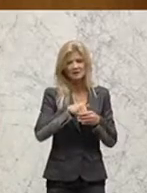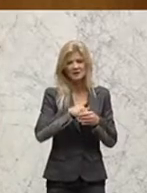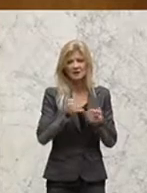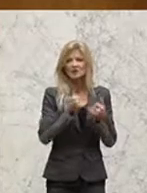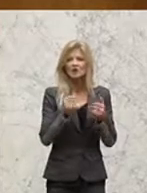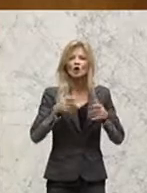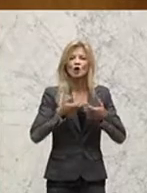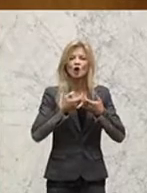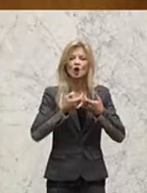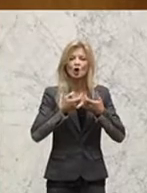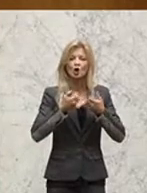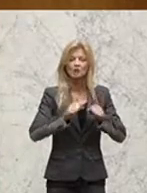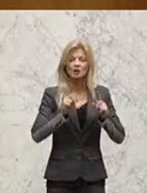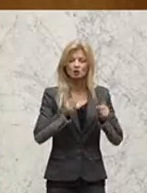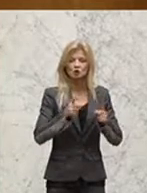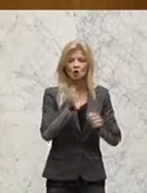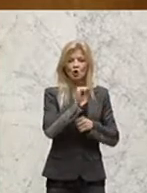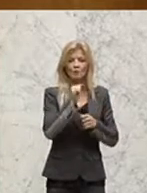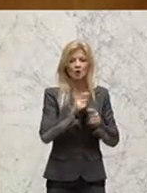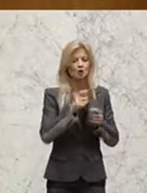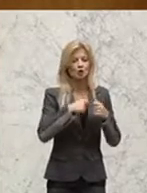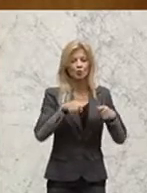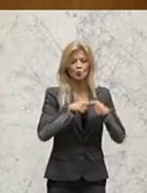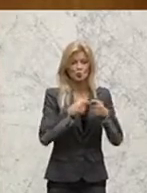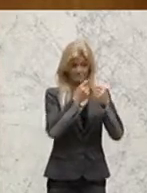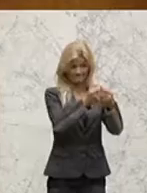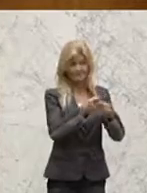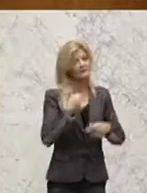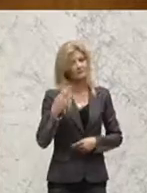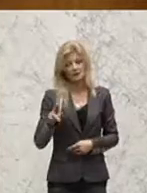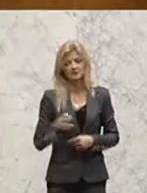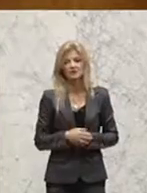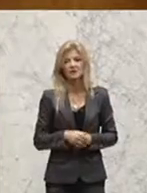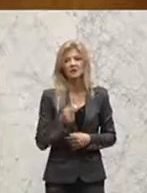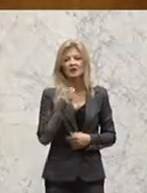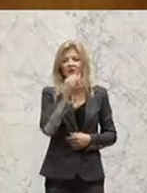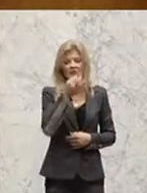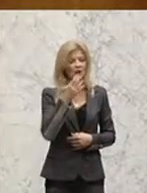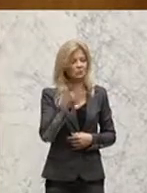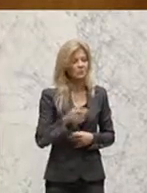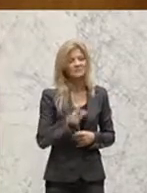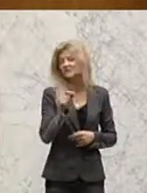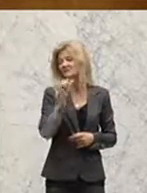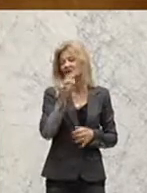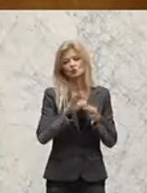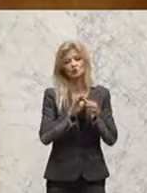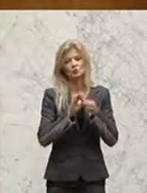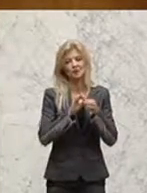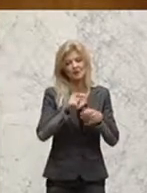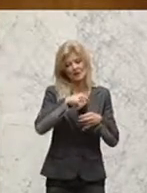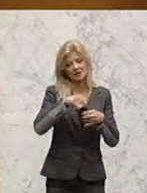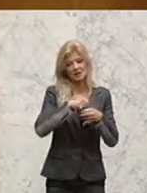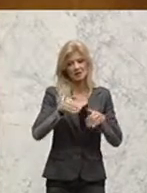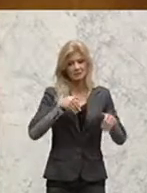Union abgeben wollen. Nein. Frage 50 betrifft nicht den Vollzugsbereich des Innenministeriums. Und last but